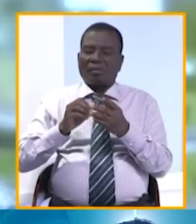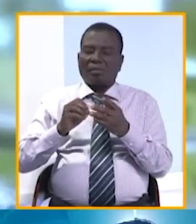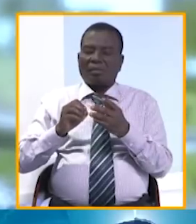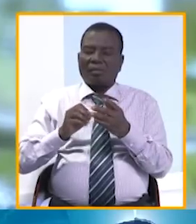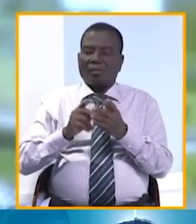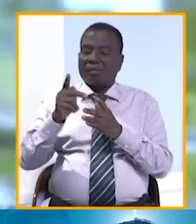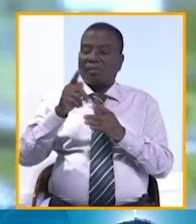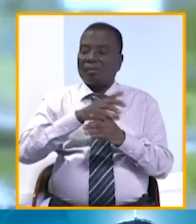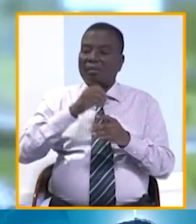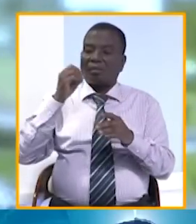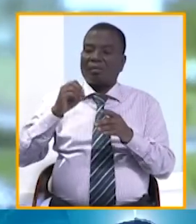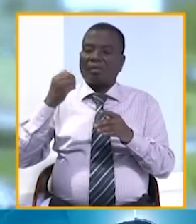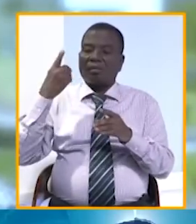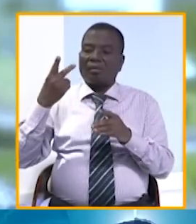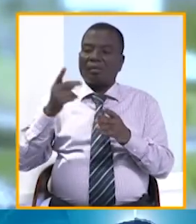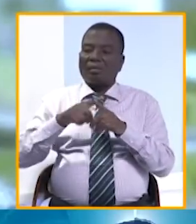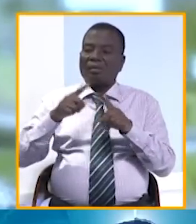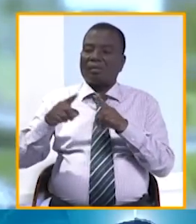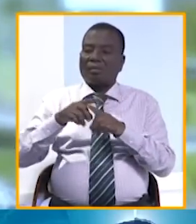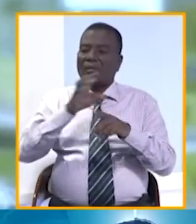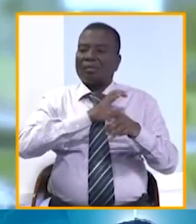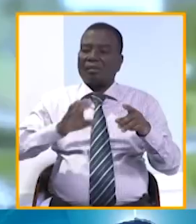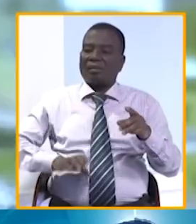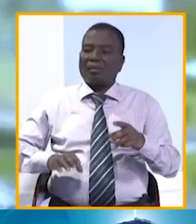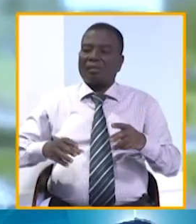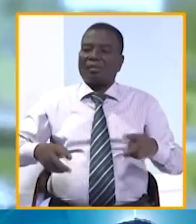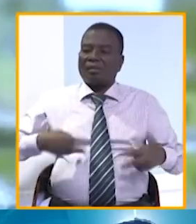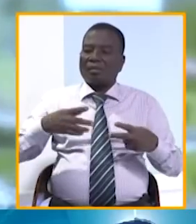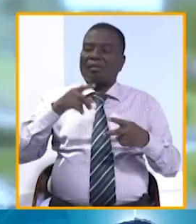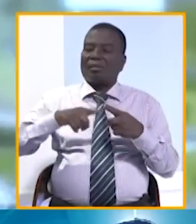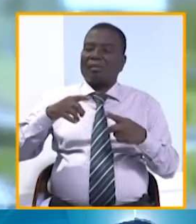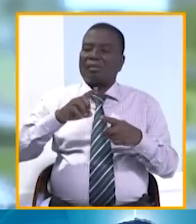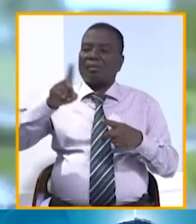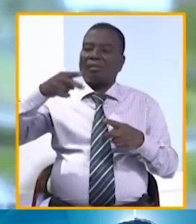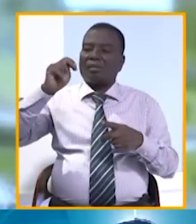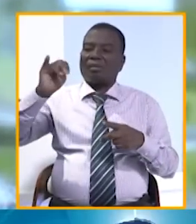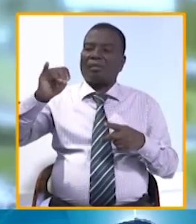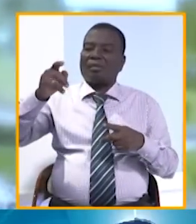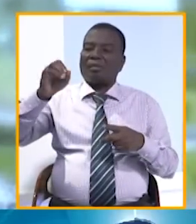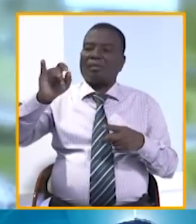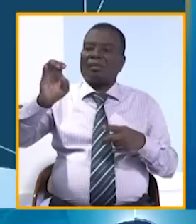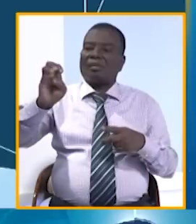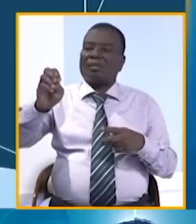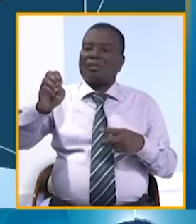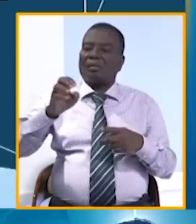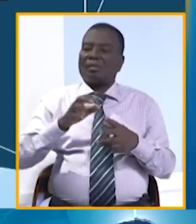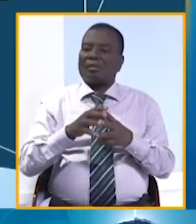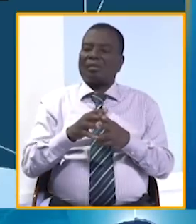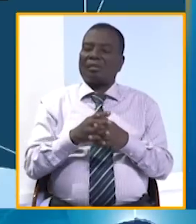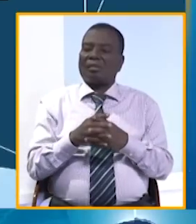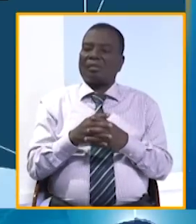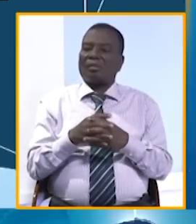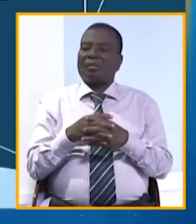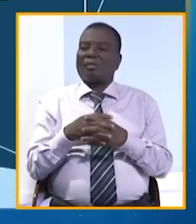du rétablissement du vivre ensemble des différentes communautés vivant à Ndoussi, une initiative de l'institution de médiateurs de la République.